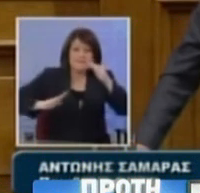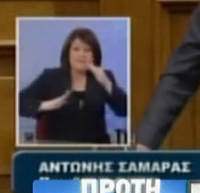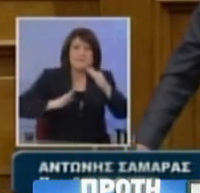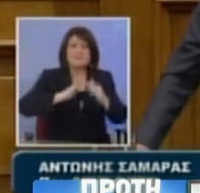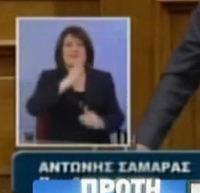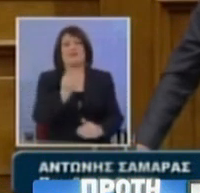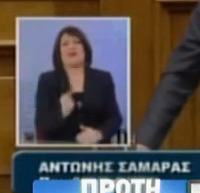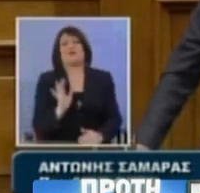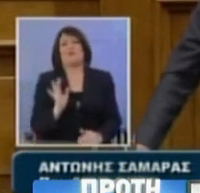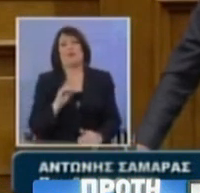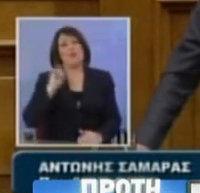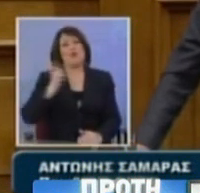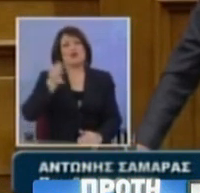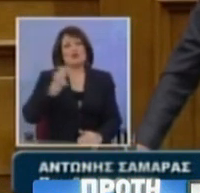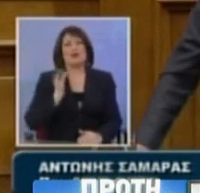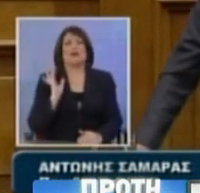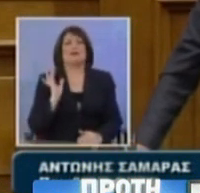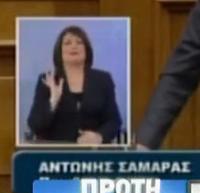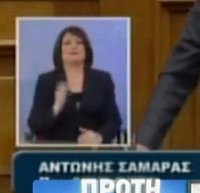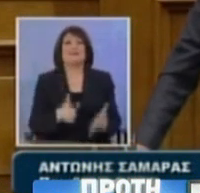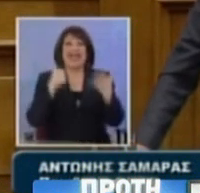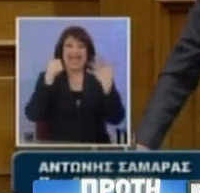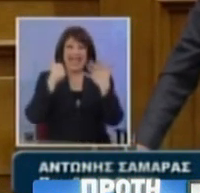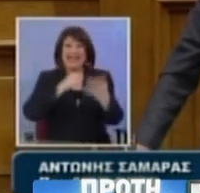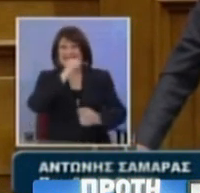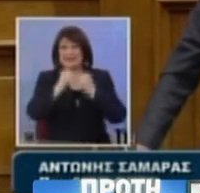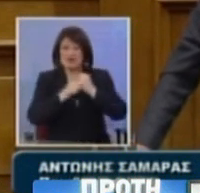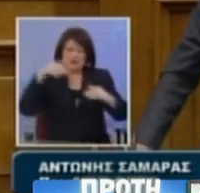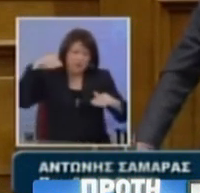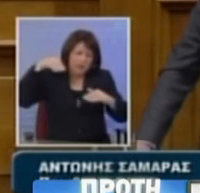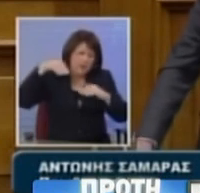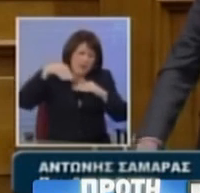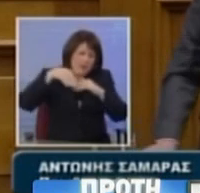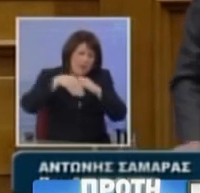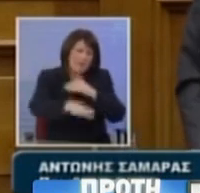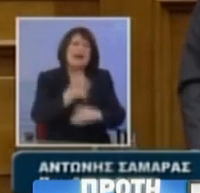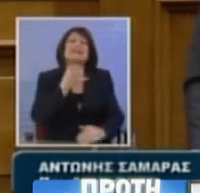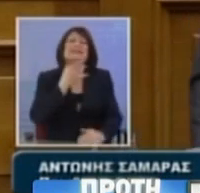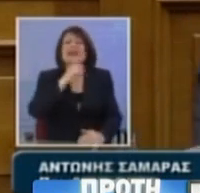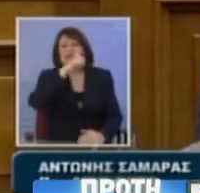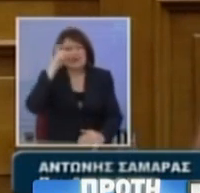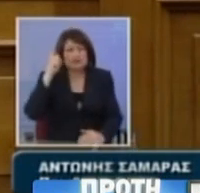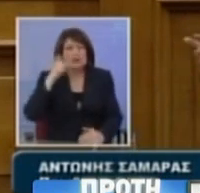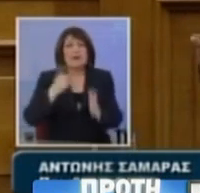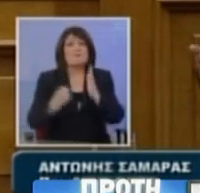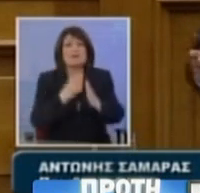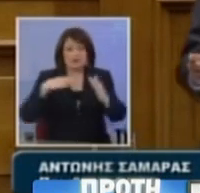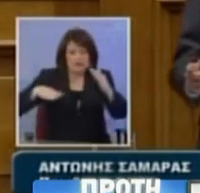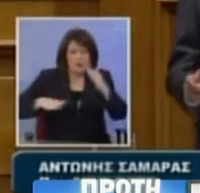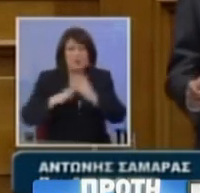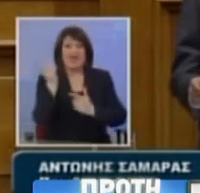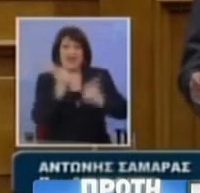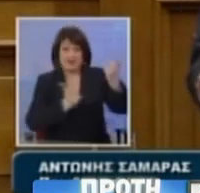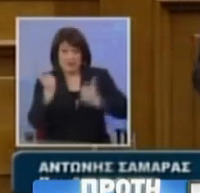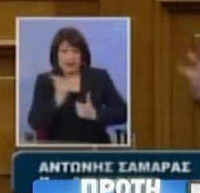Μετά από 6 οδυνηρά χρόνια ύφεσης. Και για πρώτη φορά η ανάκαμψη αυτή δεν θα γίνει με δανεικά. Δεν θα γίνει